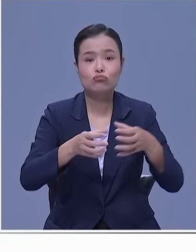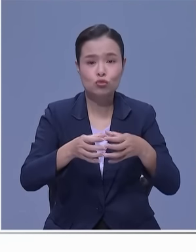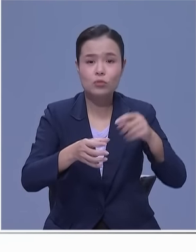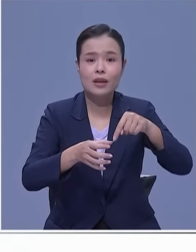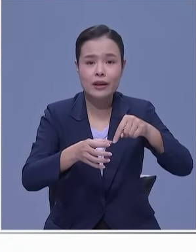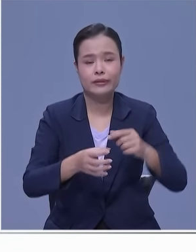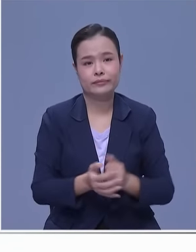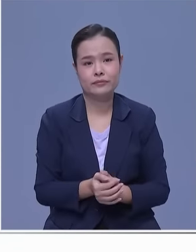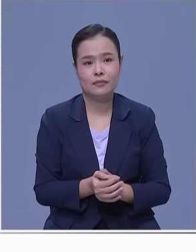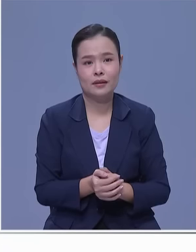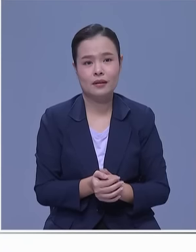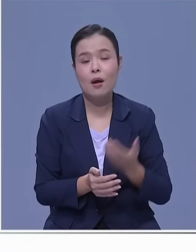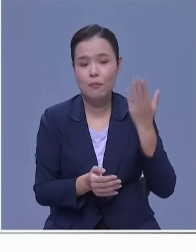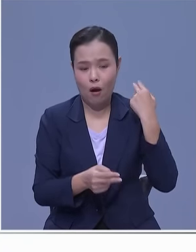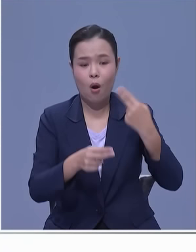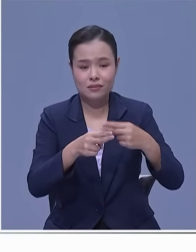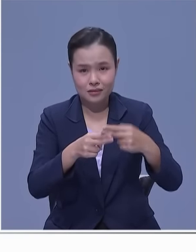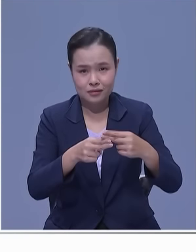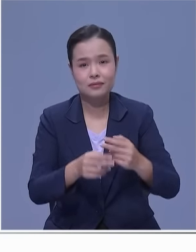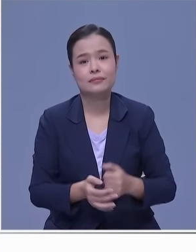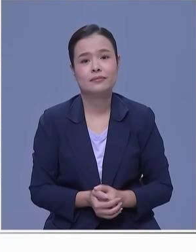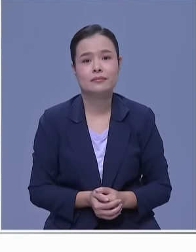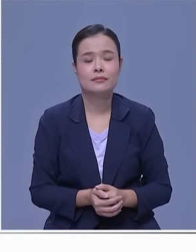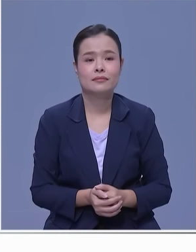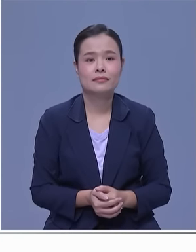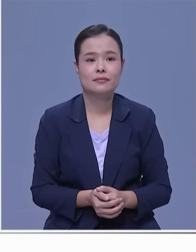เดิมเขาก็มีชื่ออยู่นะ